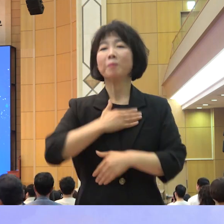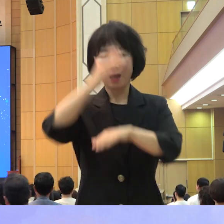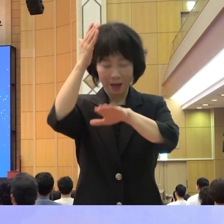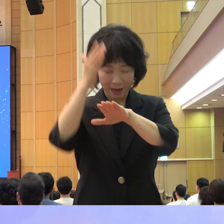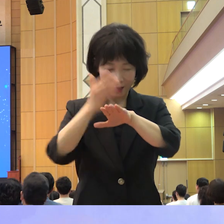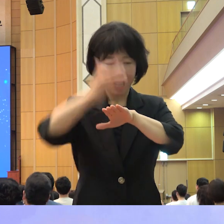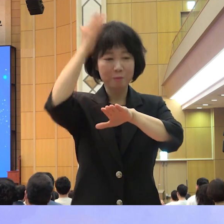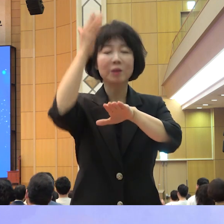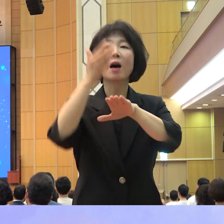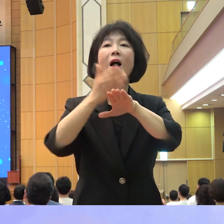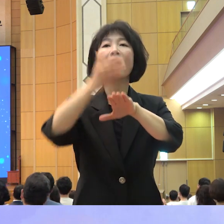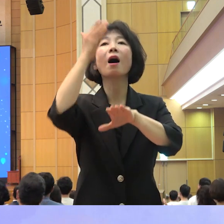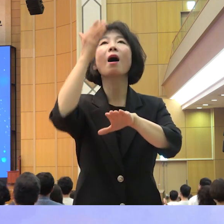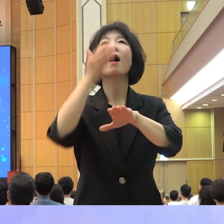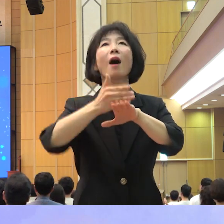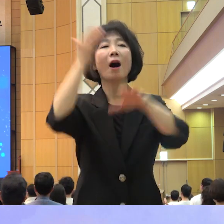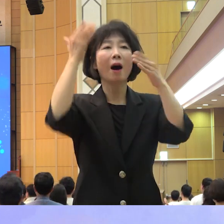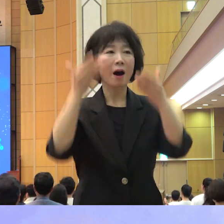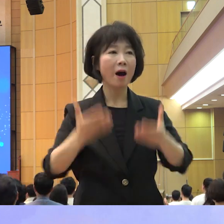주시니